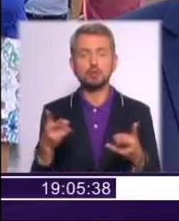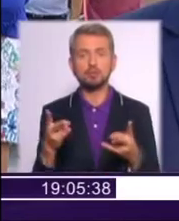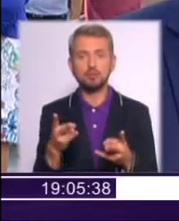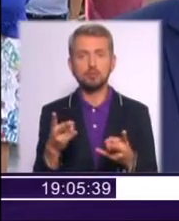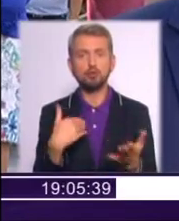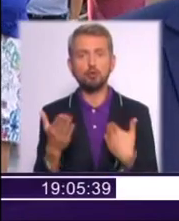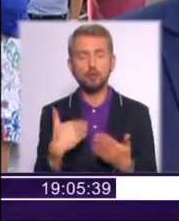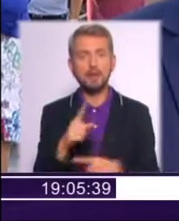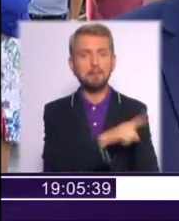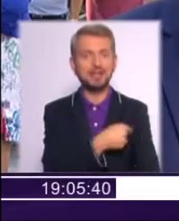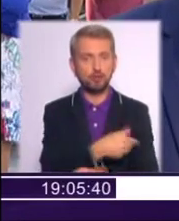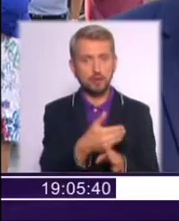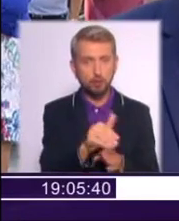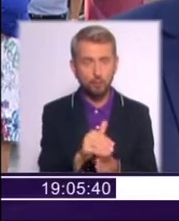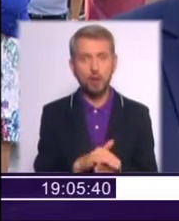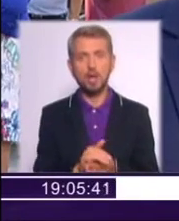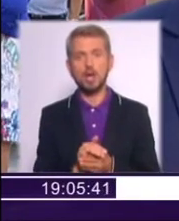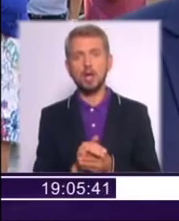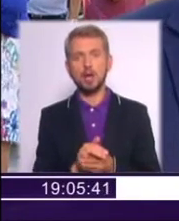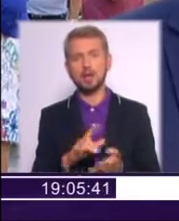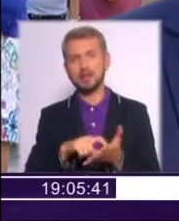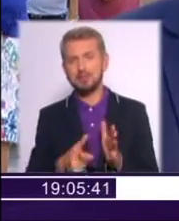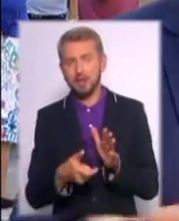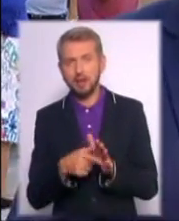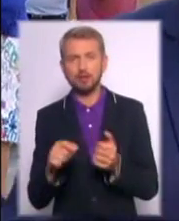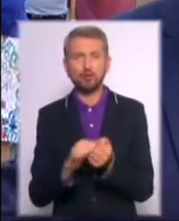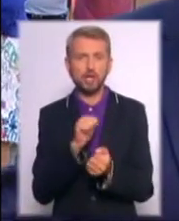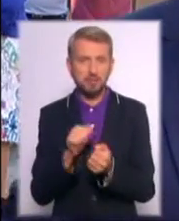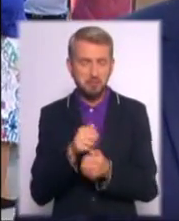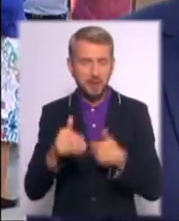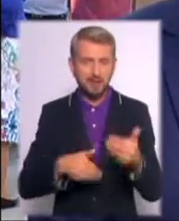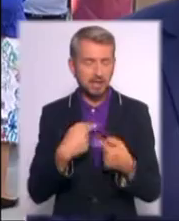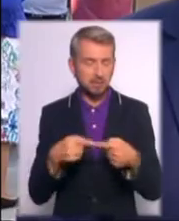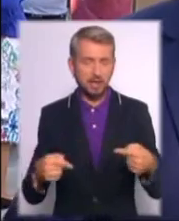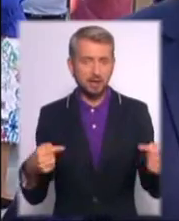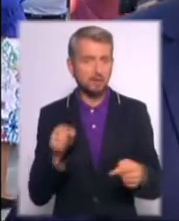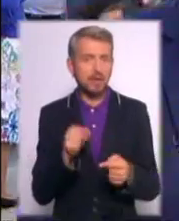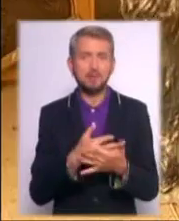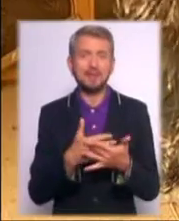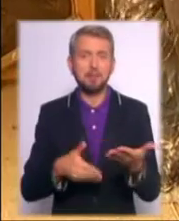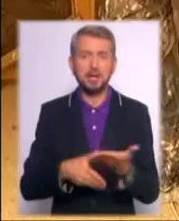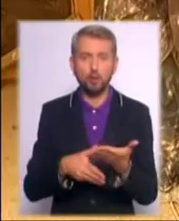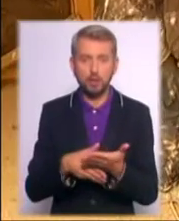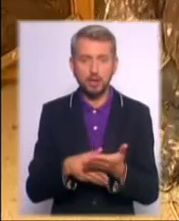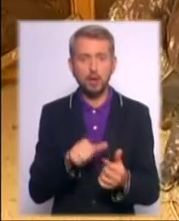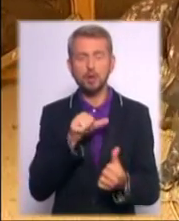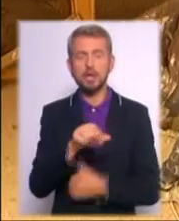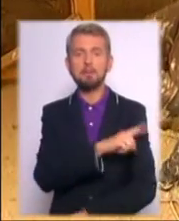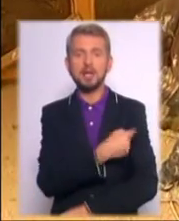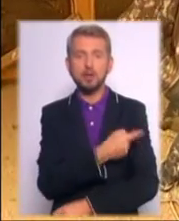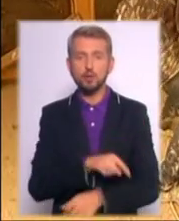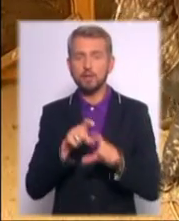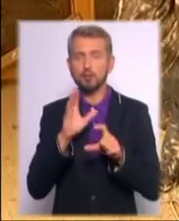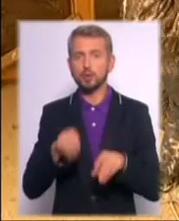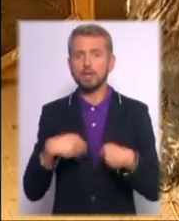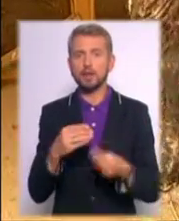складової. Звичайно, сенсорні кімнати, звичайно, кімнати з сухими басейнами і таке інше, таке інше. Там ціла методика. Окрім медичної, у закладі надаватимуть